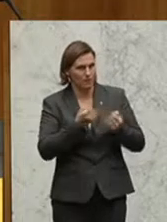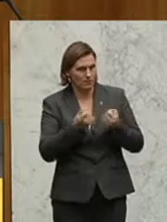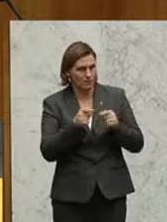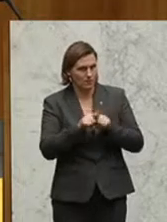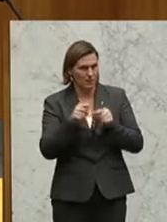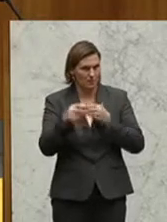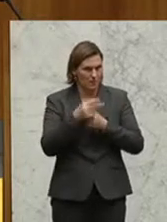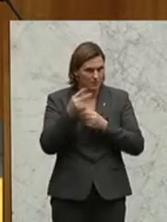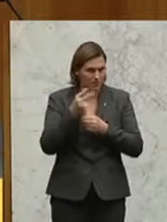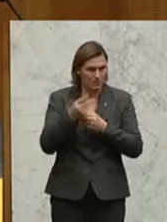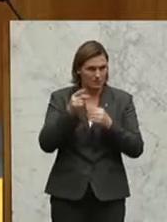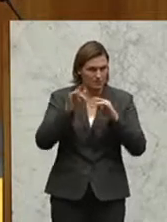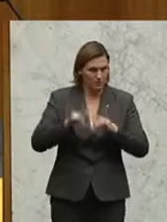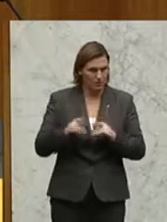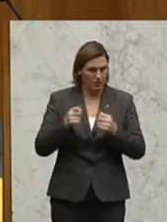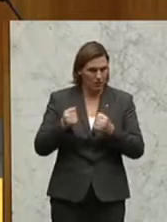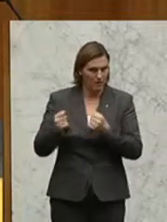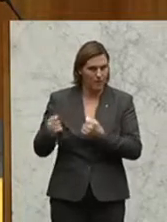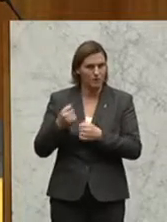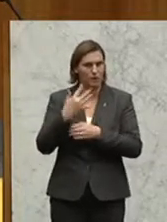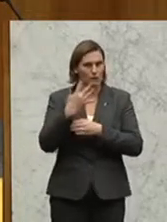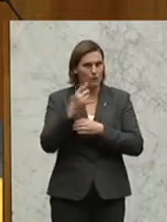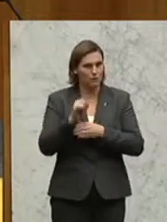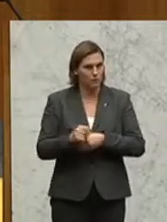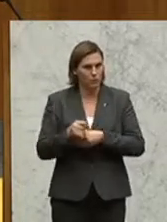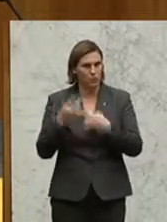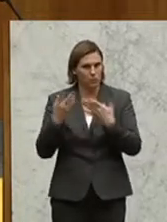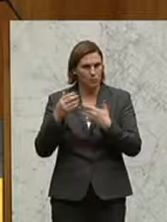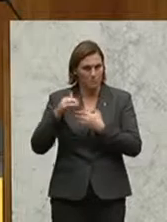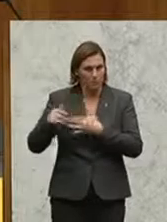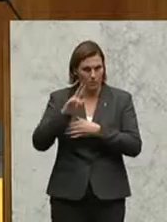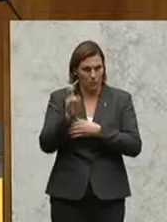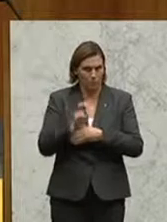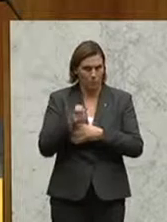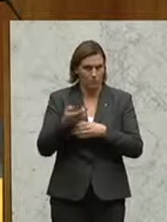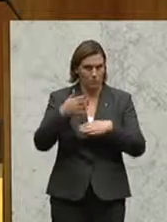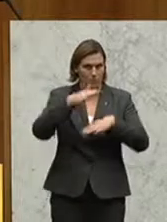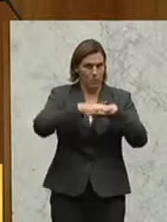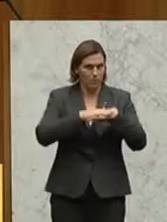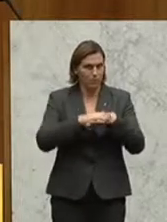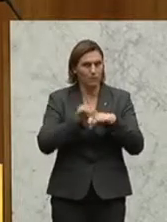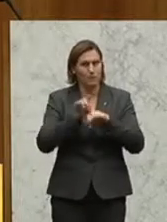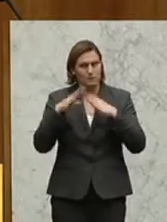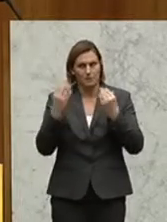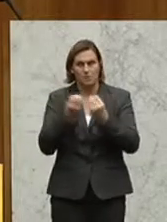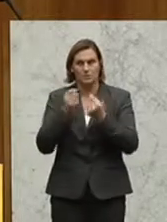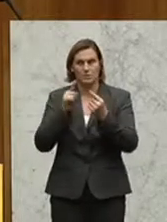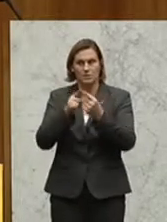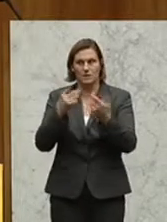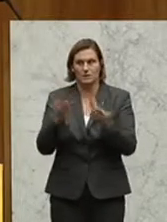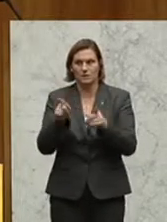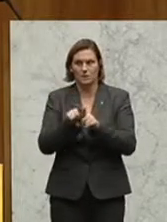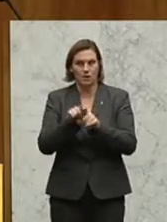und Patientenanwaltschaft im Ausmaß von 5,9 Millionen Euro. Gemeinsames Ziel ist es ja,